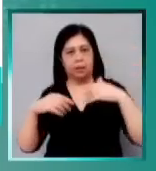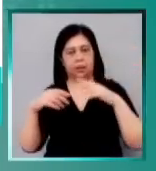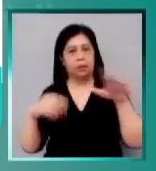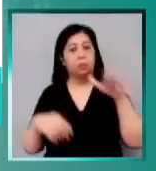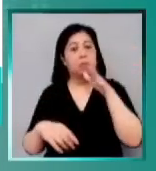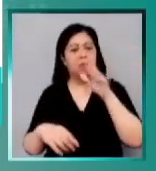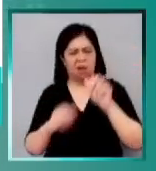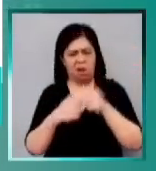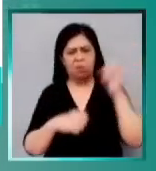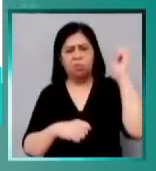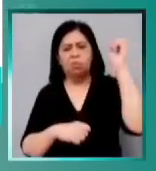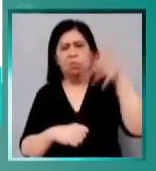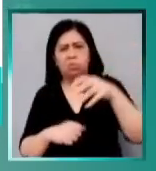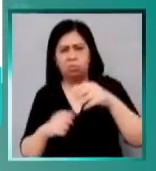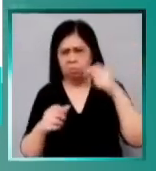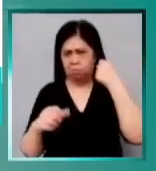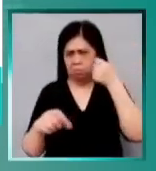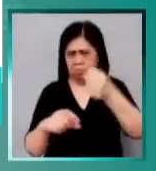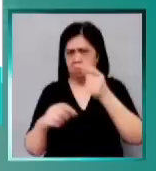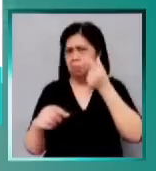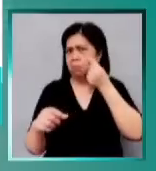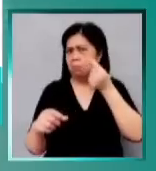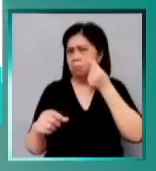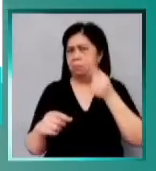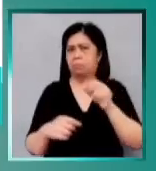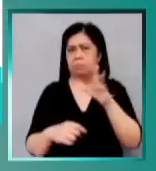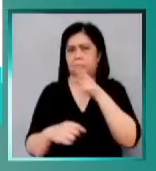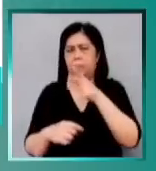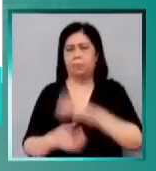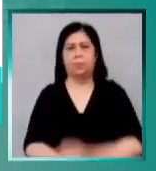pong masusuntok ang nanay niya?